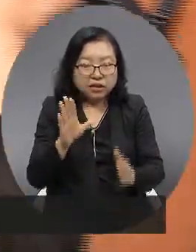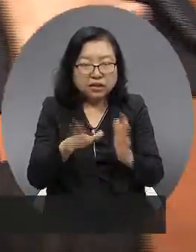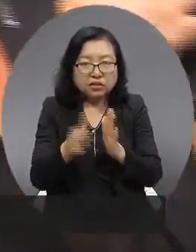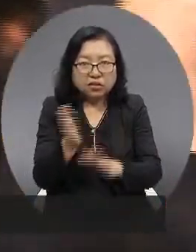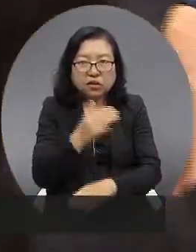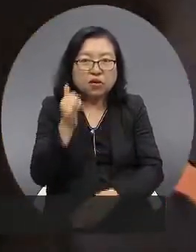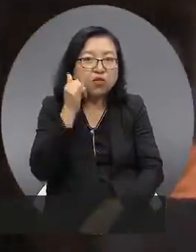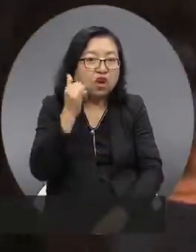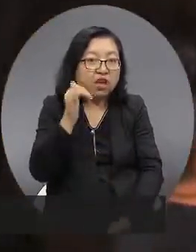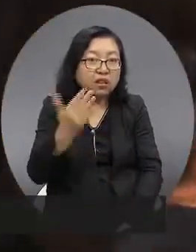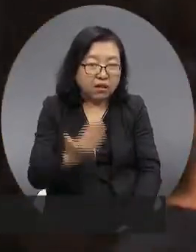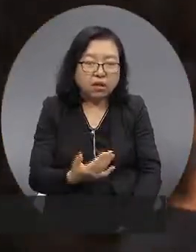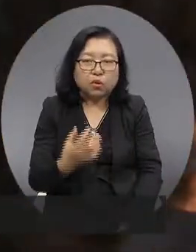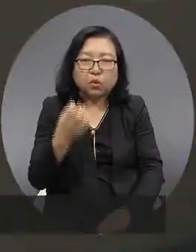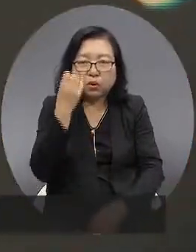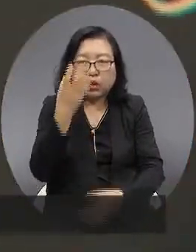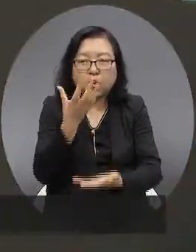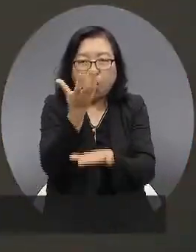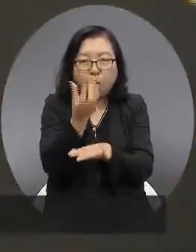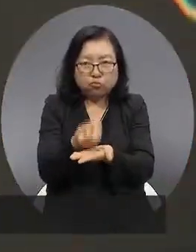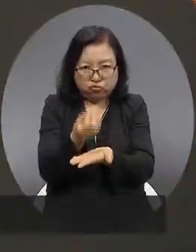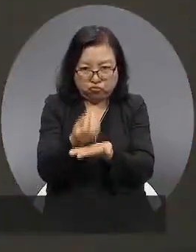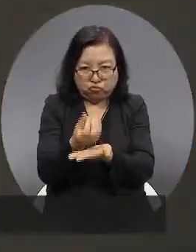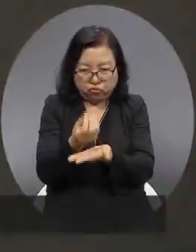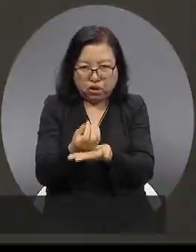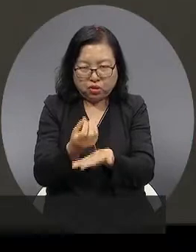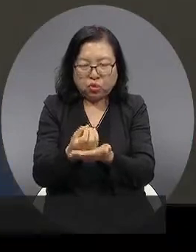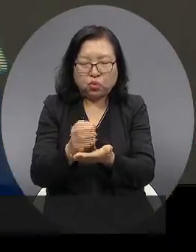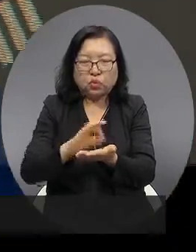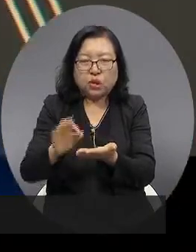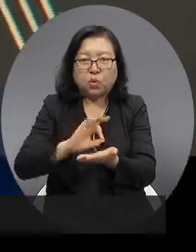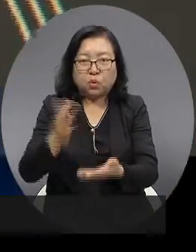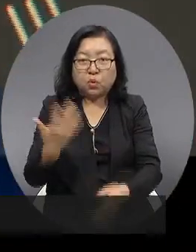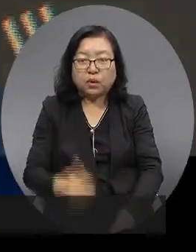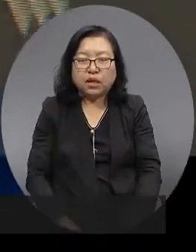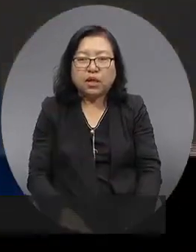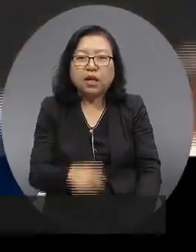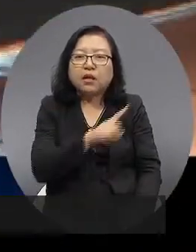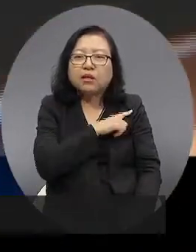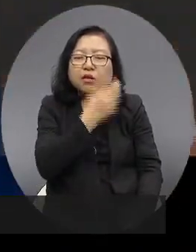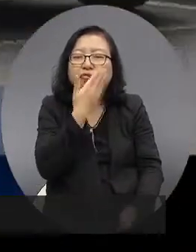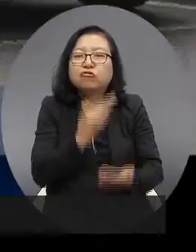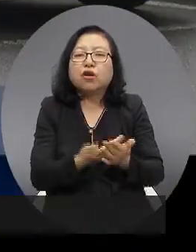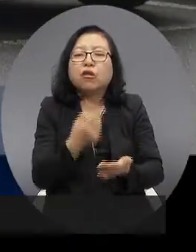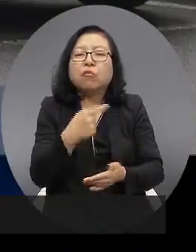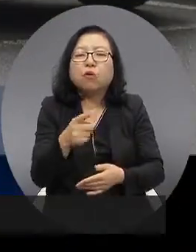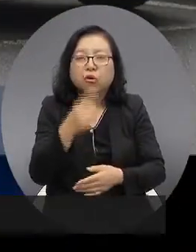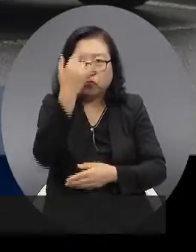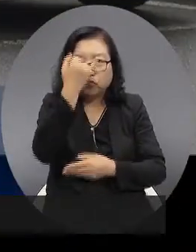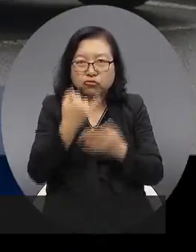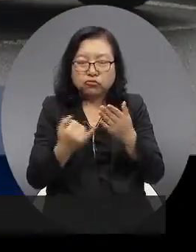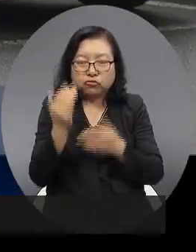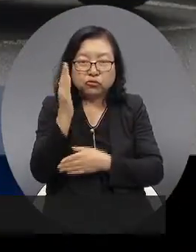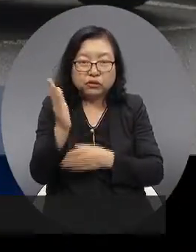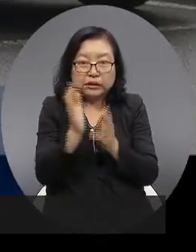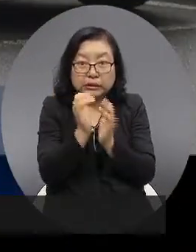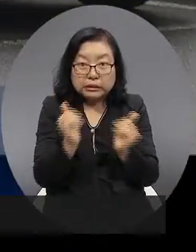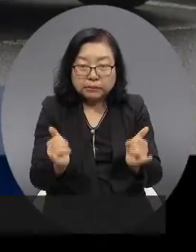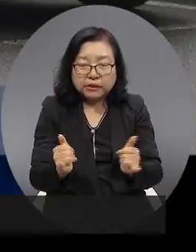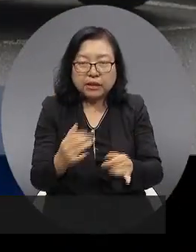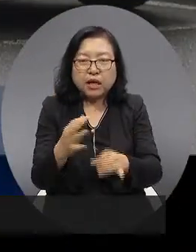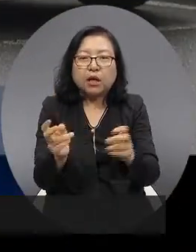요청할 수도 있고 새로 애플리케이션도 만들었습니다. 가장 중요한 것은 충주 시민에 대한 그 교통